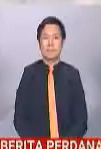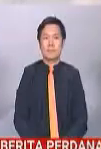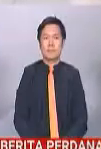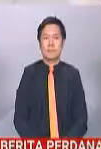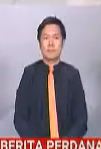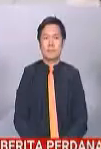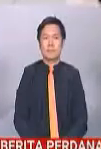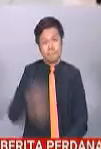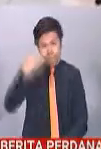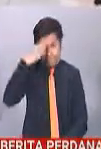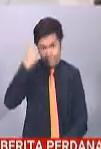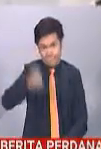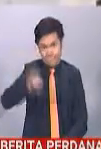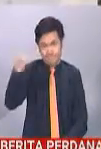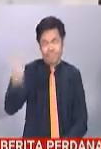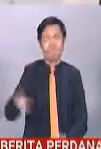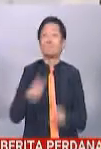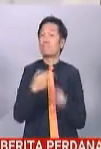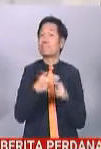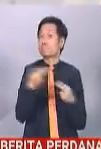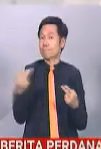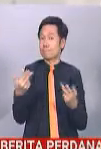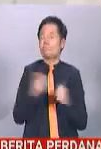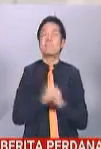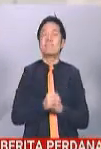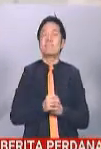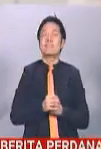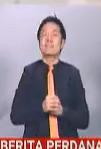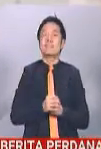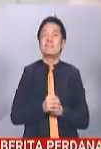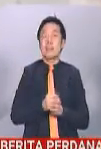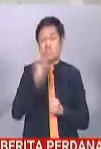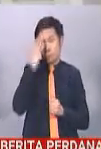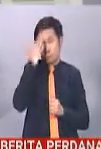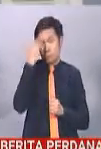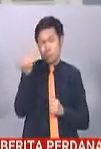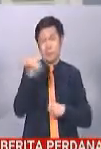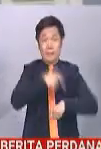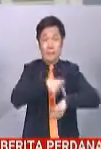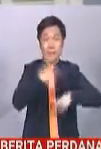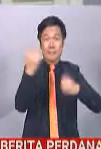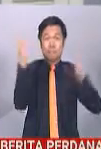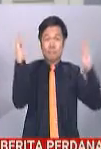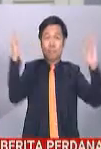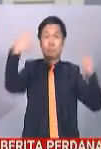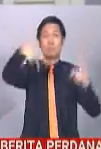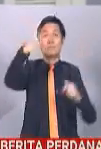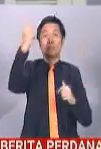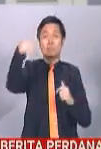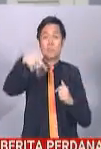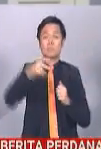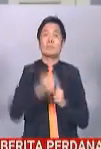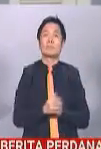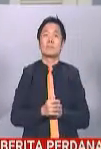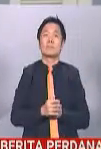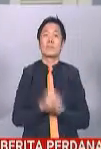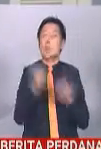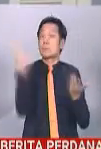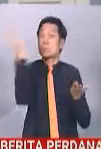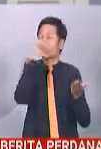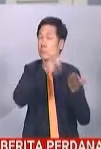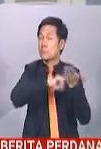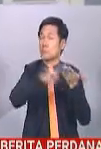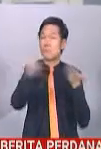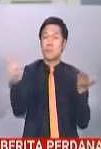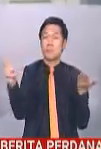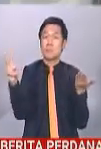Assalamualaikum, saya Syahrin. Kita difahamkan dapat perintah kawalan pergerakan. So, selama 2 minggu, kalau tak ada